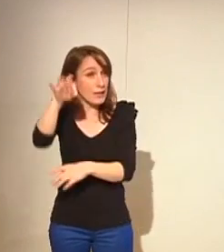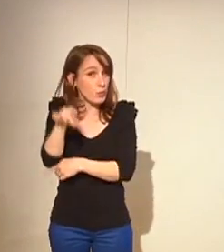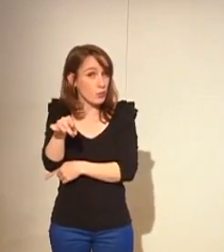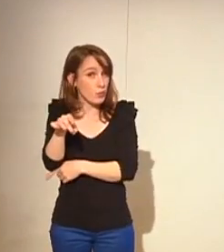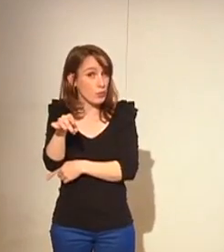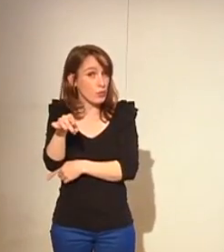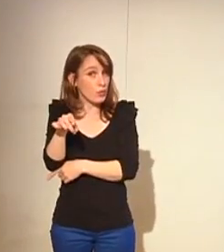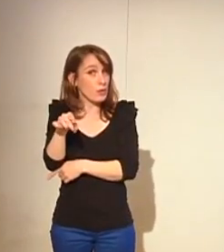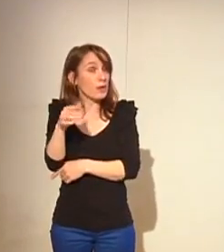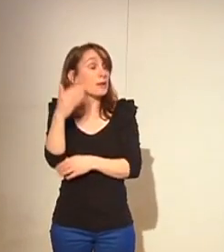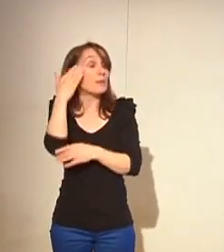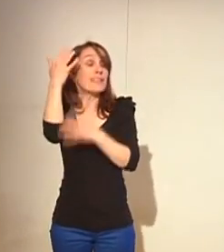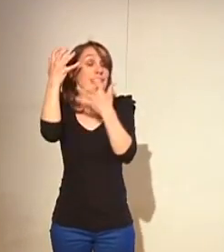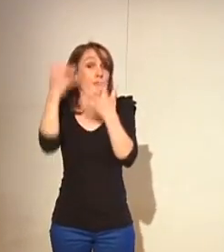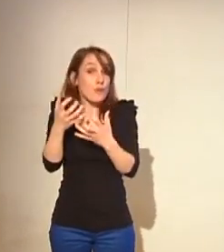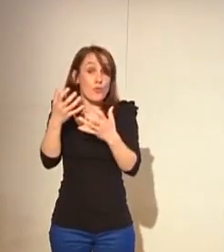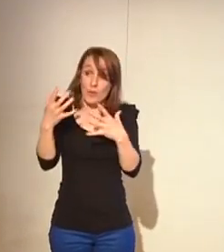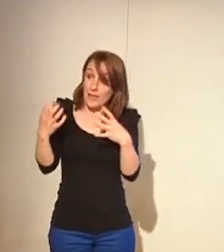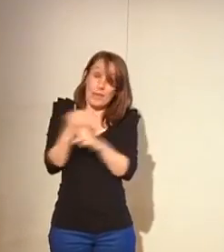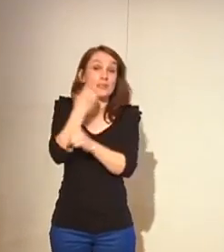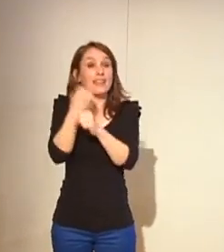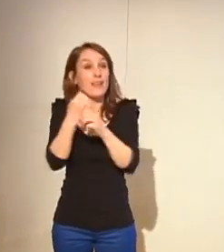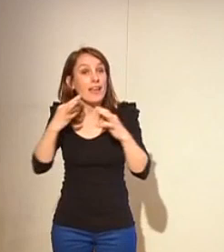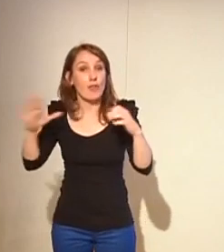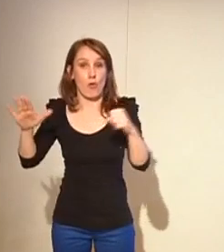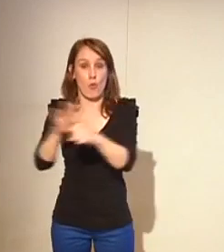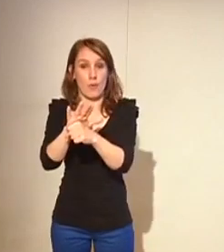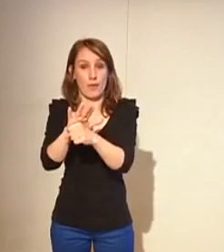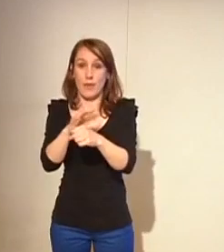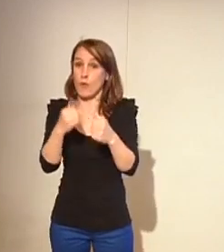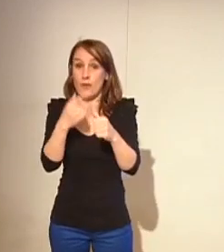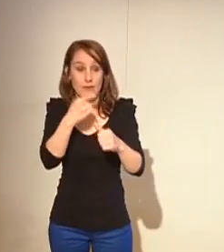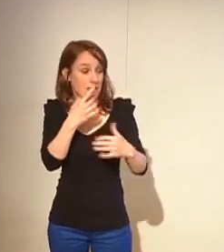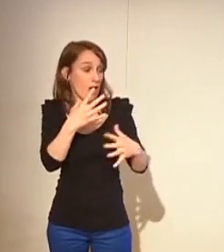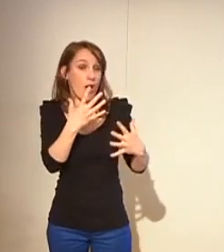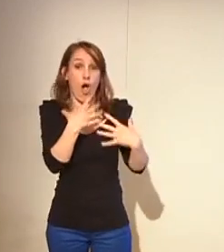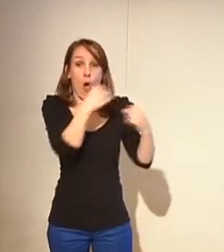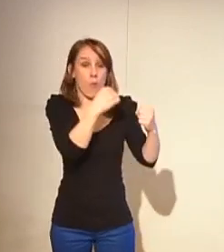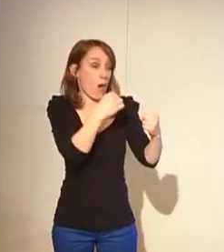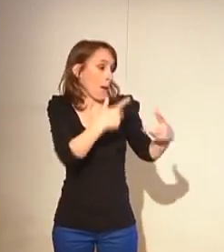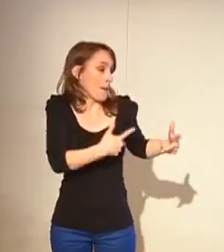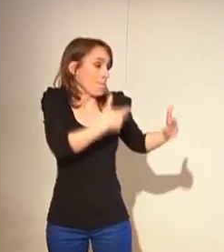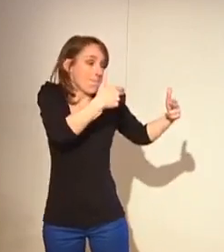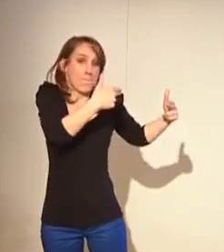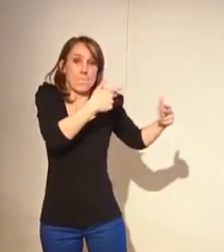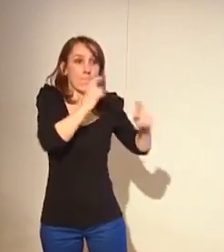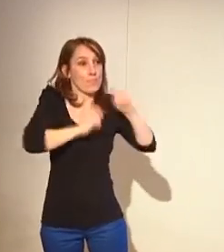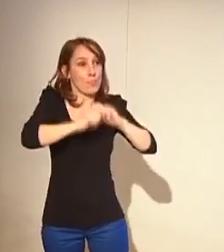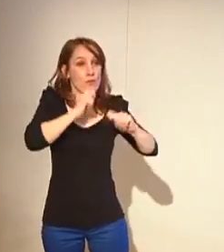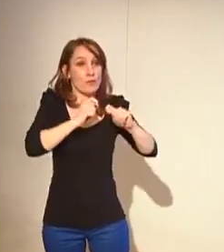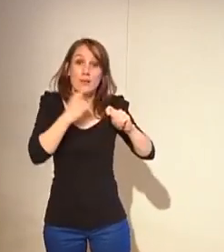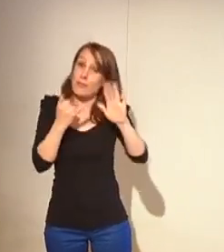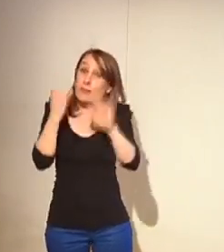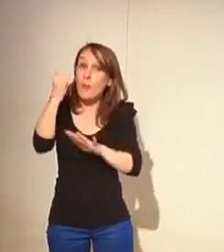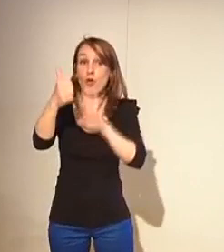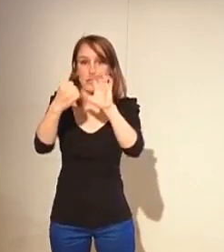veulent assumer leur temps complet mettre leur emploi de côté comme je l'ai fait d'ailleurs dans dans mon mandat et vivre pendant les 6 ans à